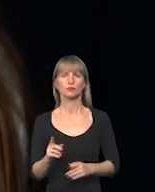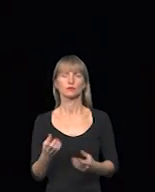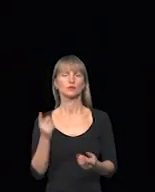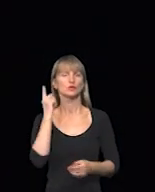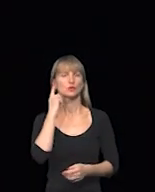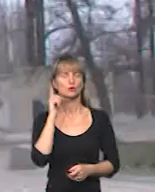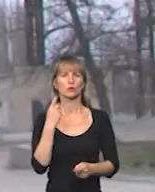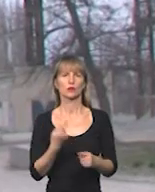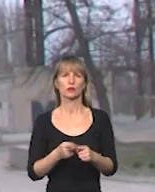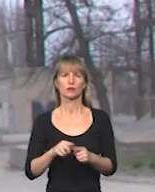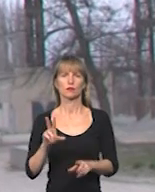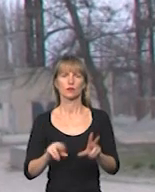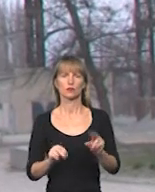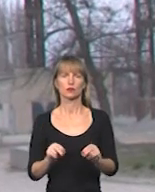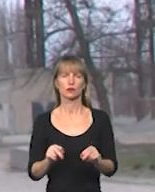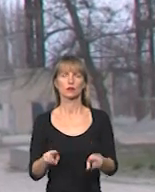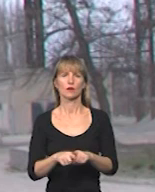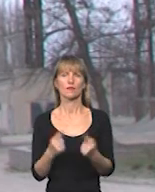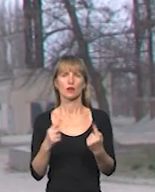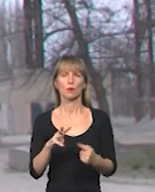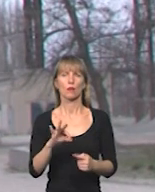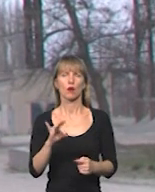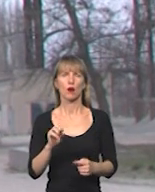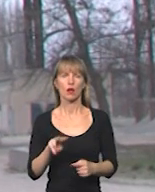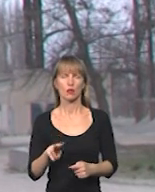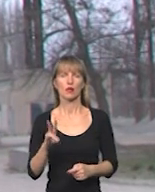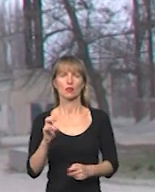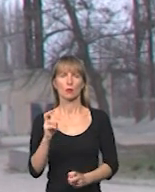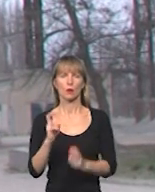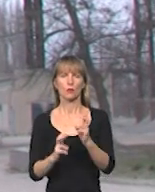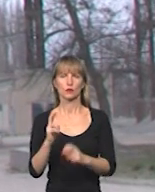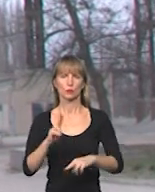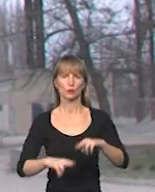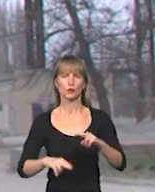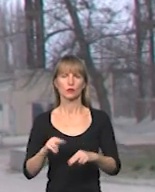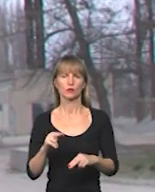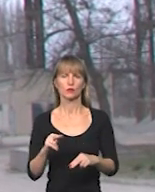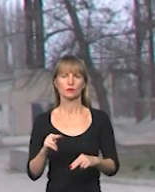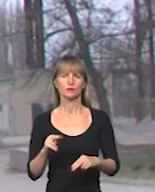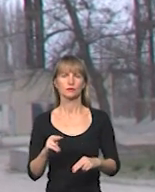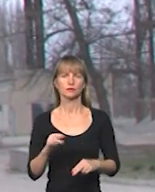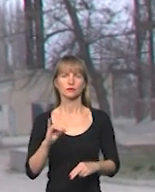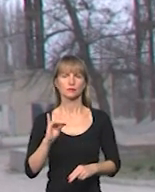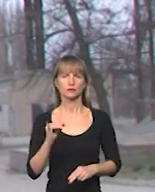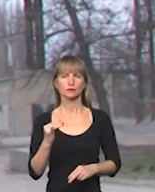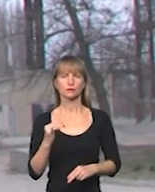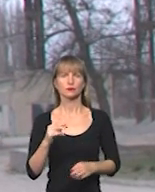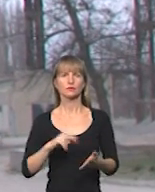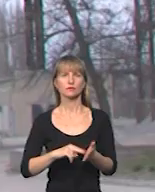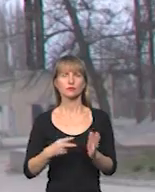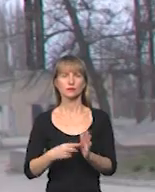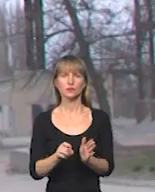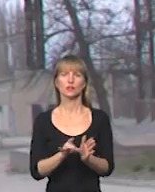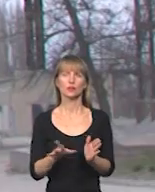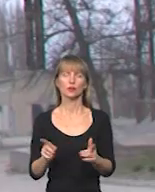це вважається рекордно великий мурал на промисловій будівлі. І планували рекорд,